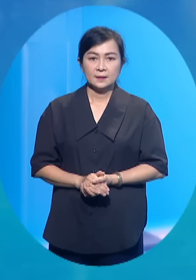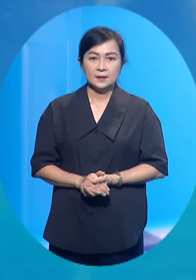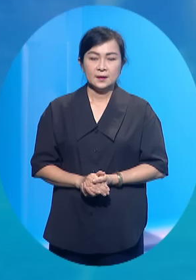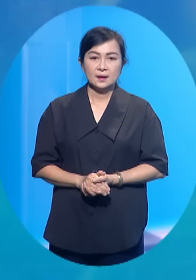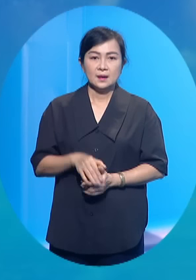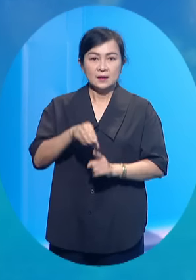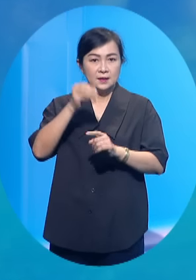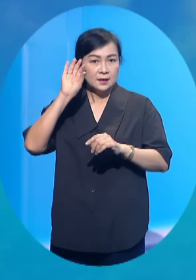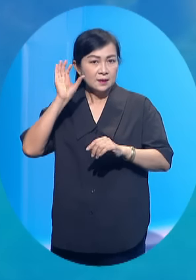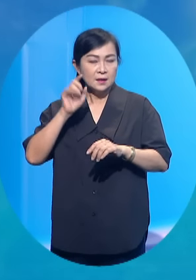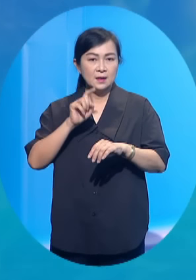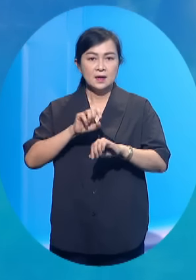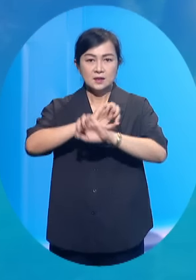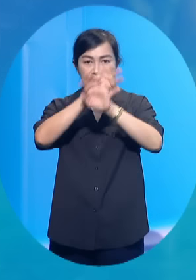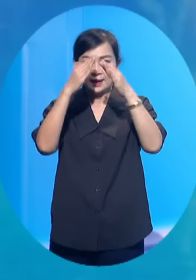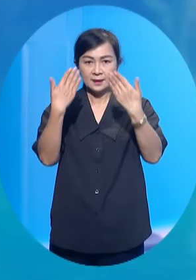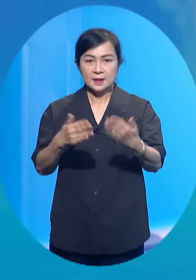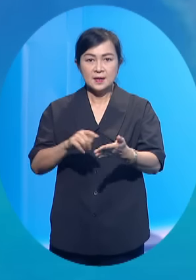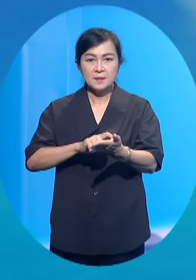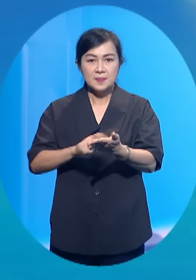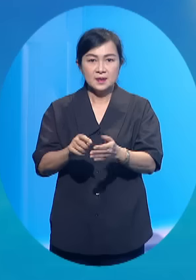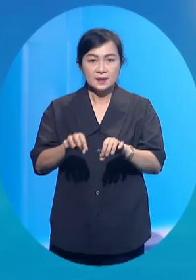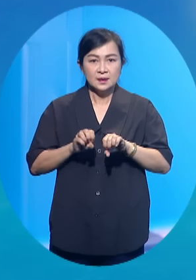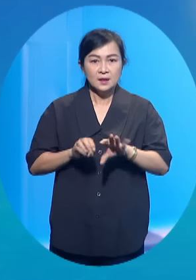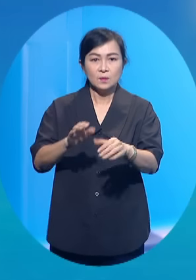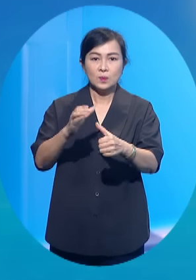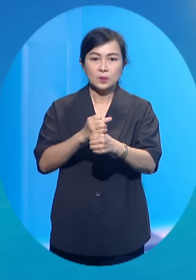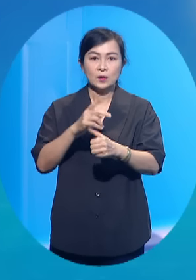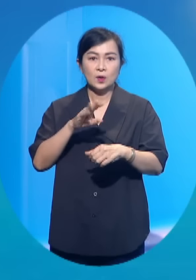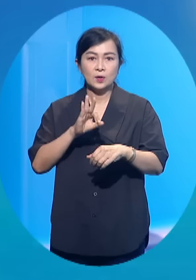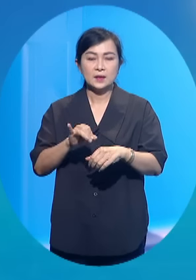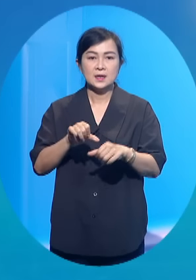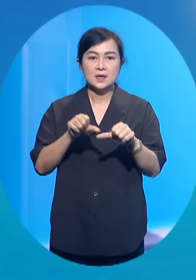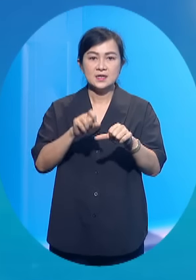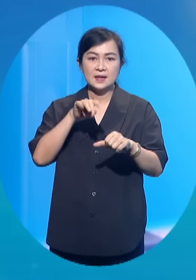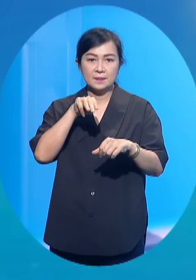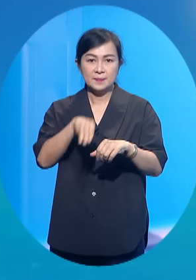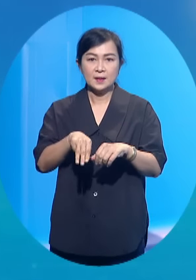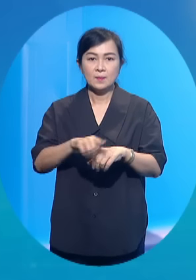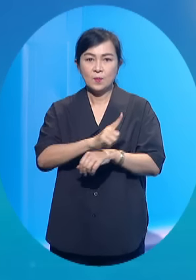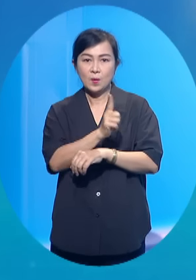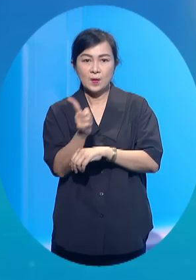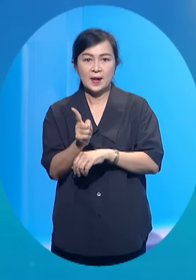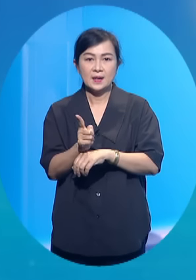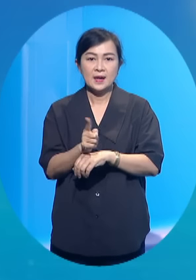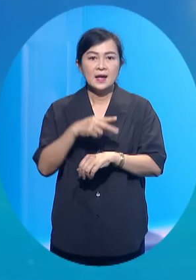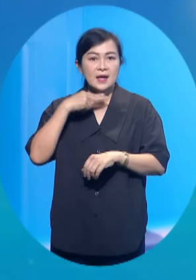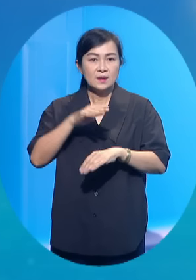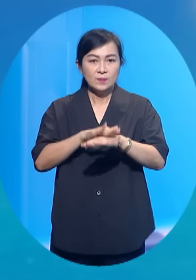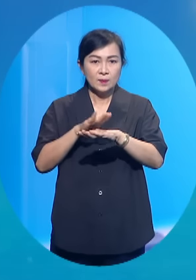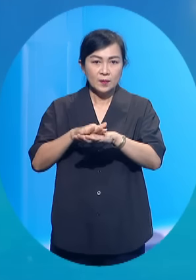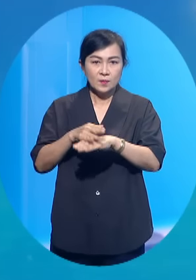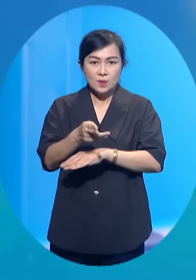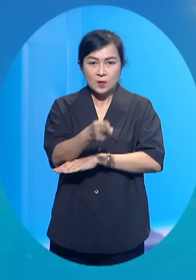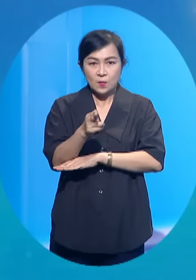tin thế giới Sáng nay theo giờ Việt Nam Mỹ tiếp tục tấn công mục tiêu của H ở Yemen một ngày sau khi nước này và anh phát động